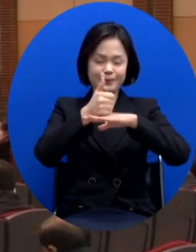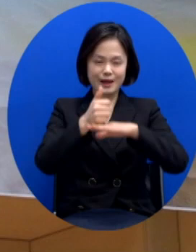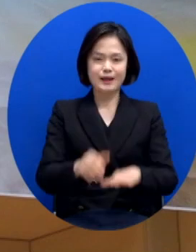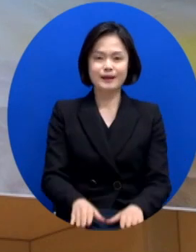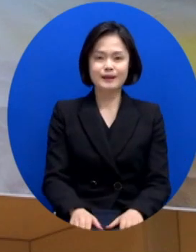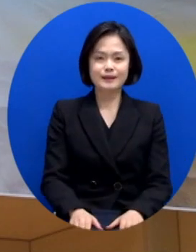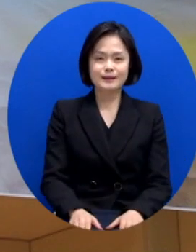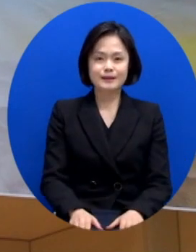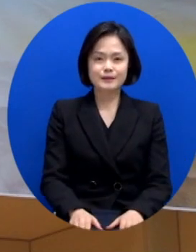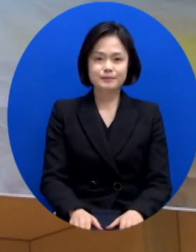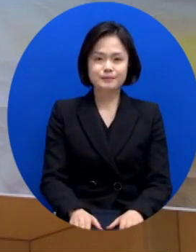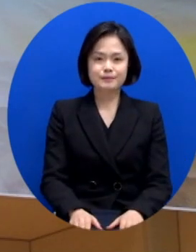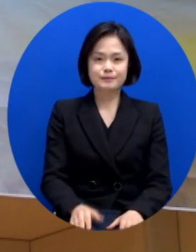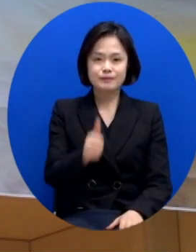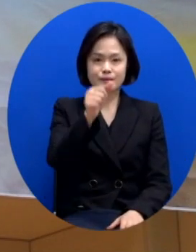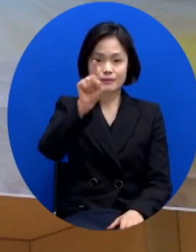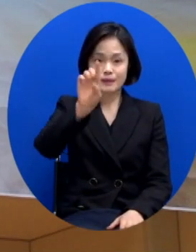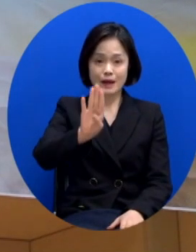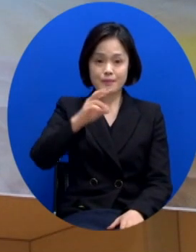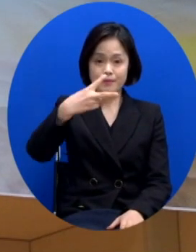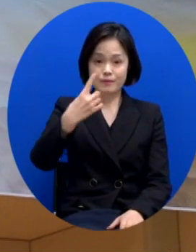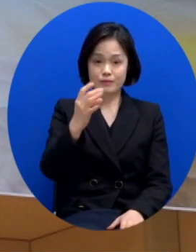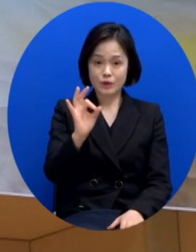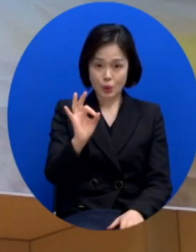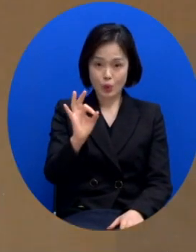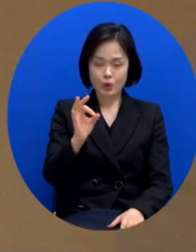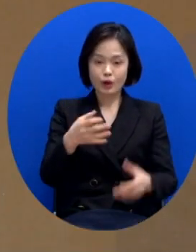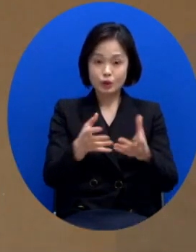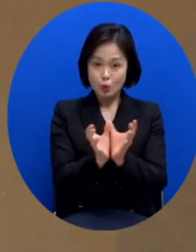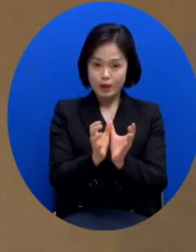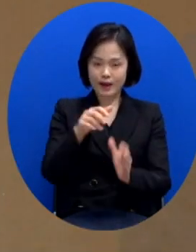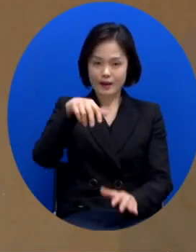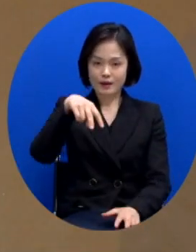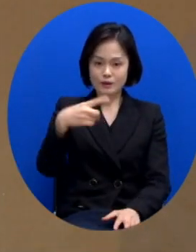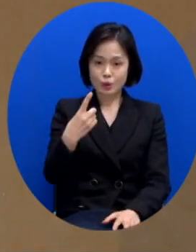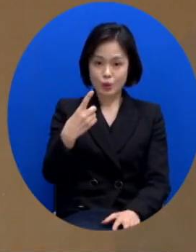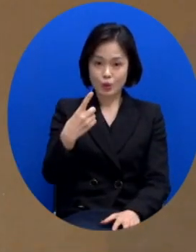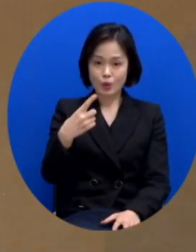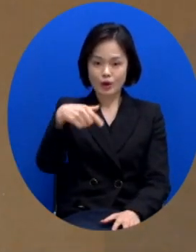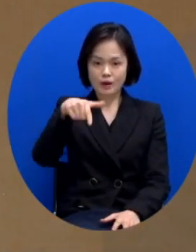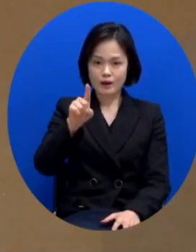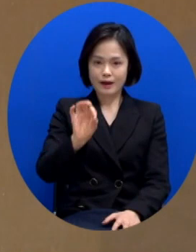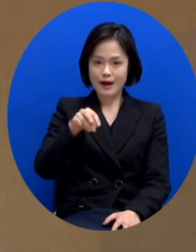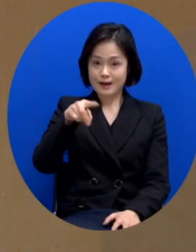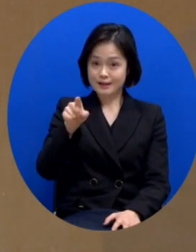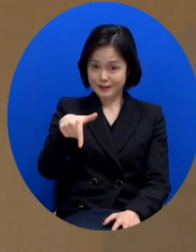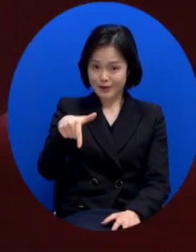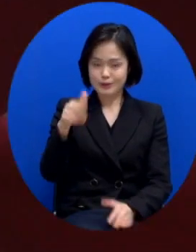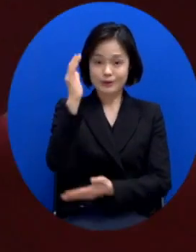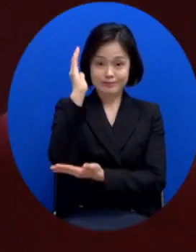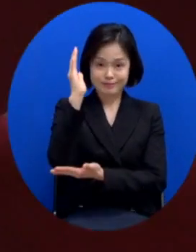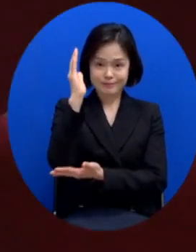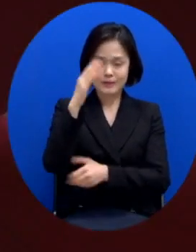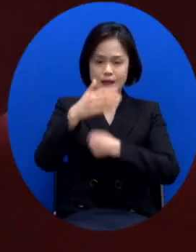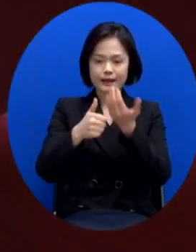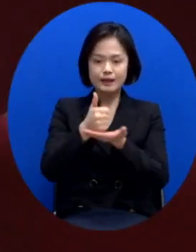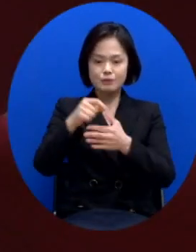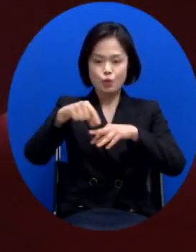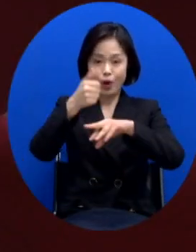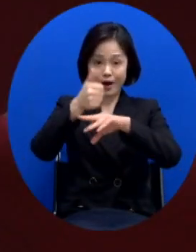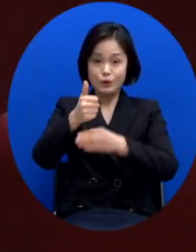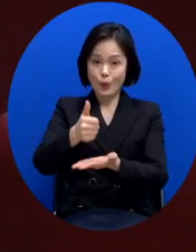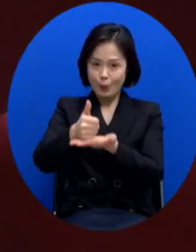대한예수교장로회 합동총회 의 소강석 총회장은 장로 교회의 본질은 하나님을 왕으로 모시는 데 있다며 장로교가